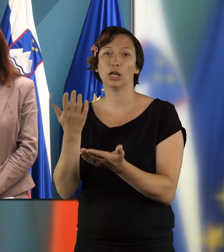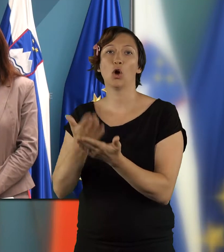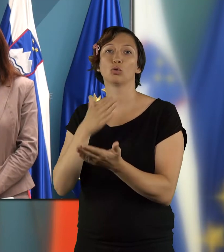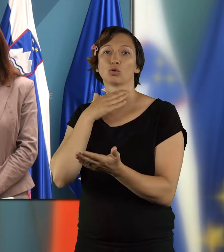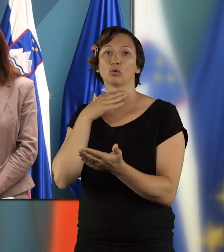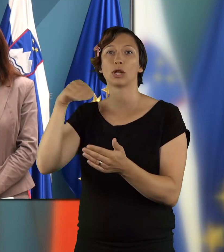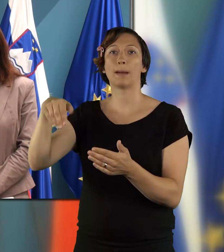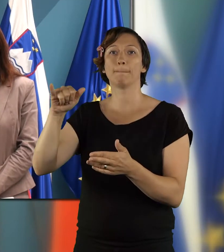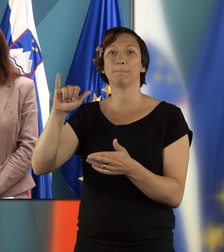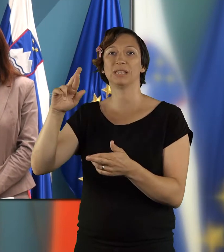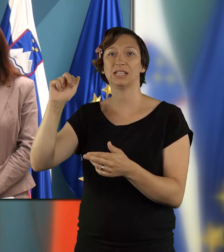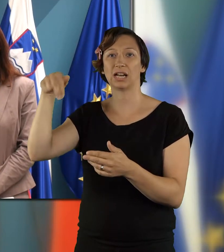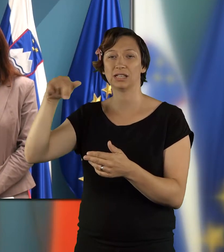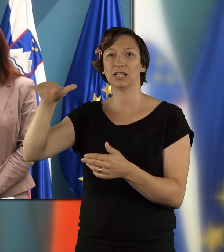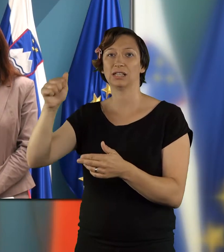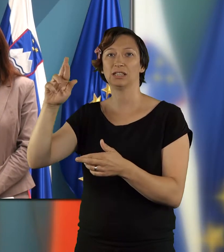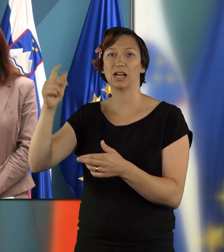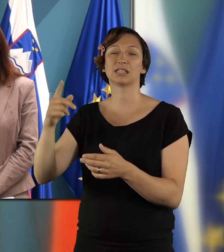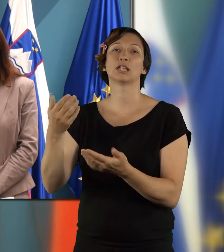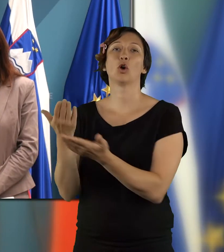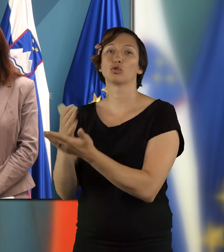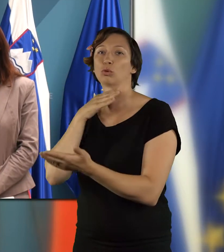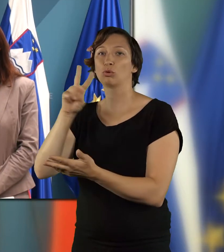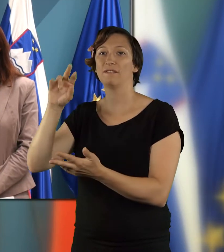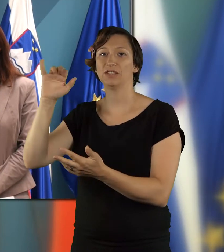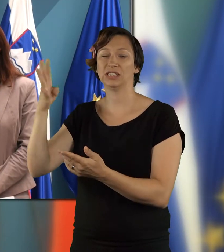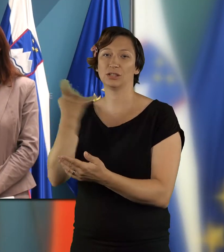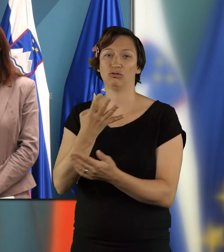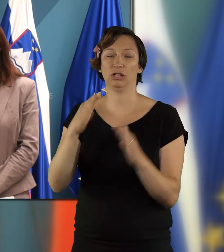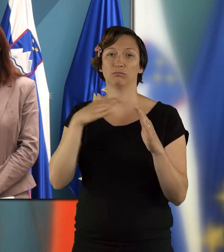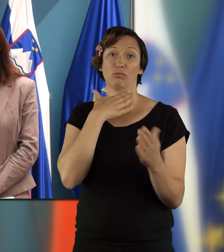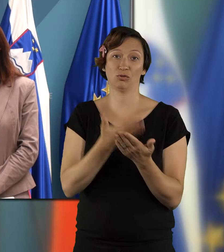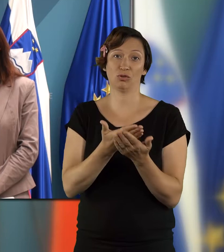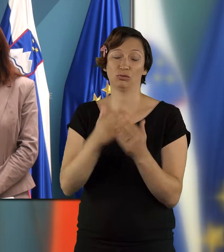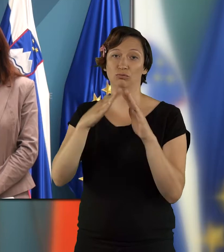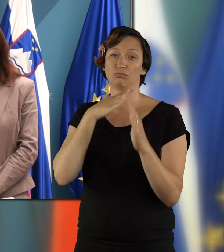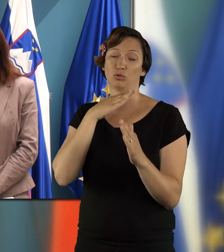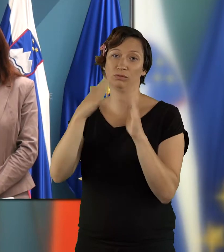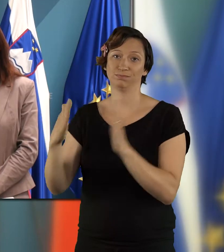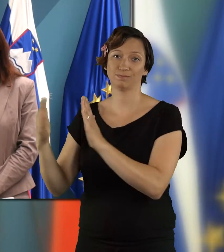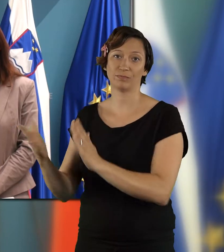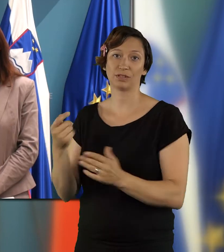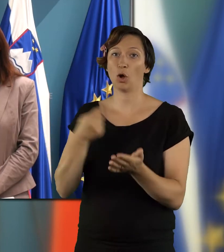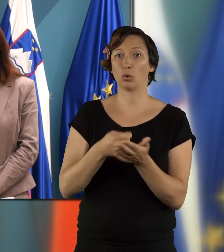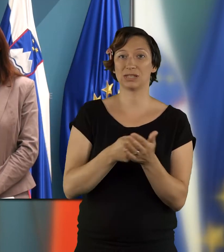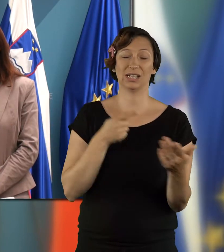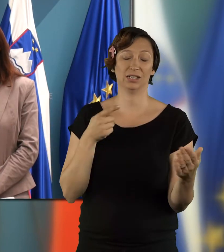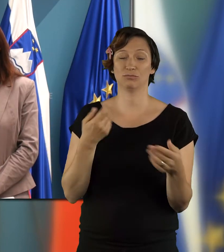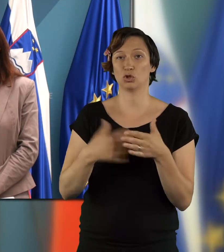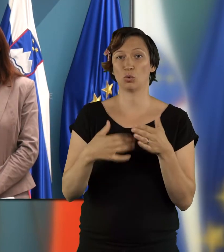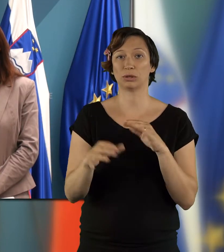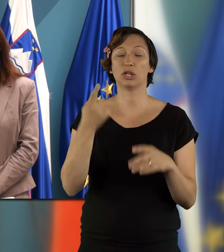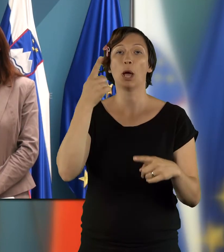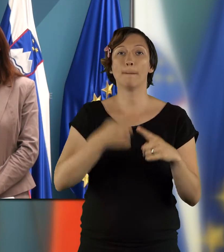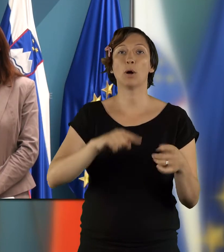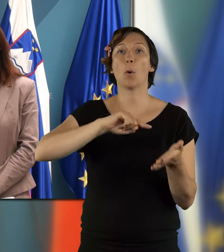osnovno šolo Mirana Jarca ter osnovno šolo Vinica. Vsega skupaj v tem trenutku je ocene neposredne škode približno